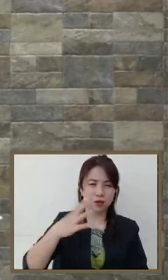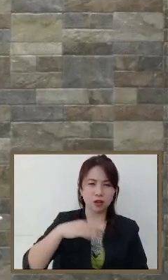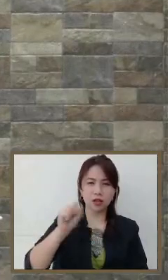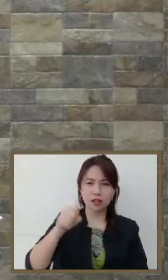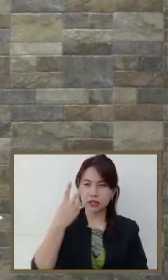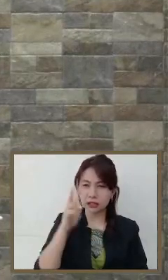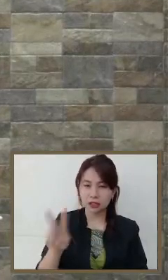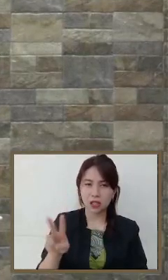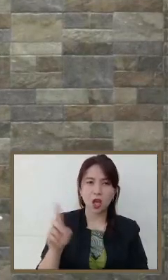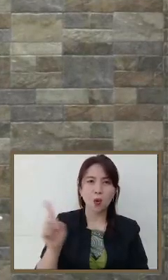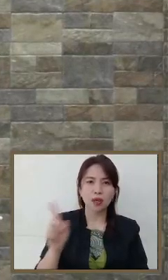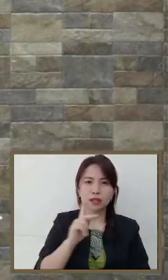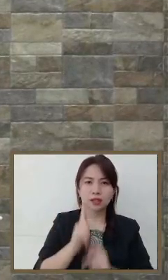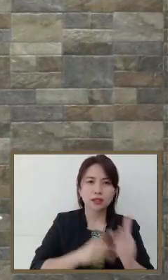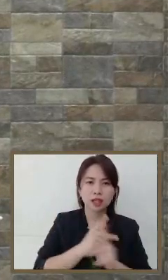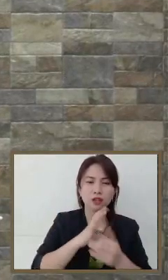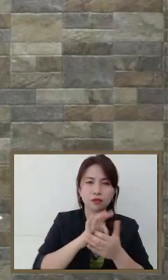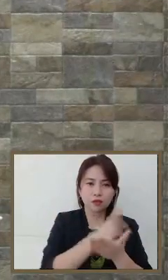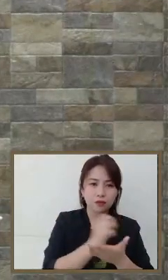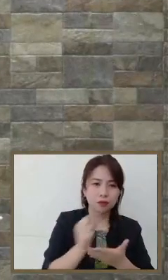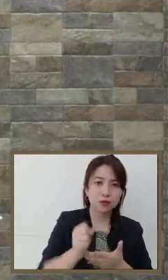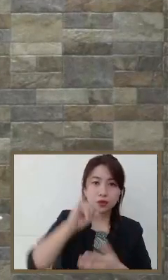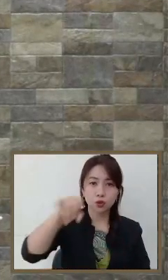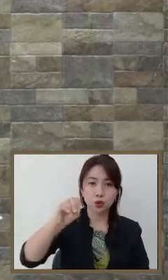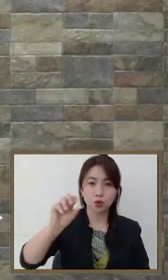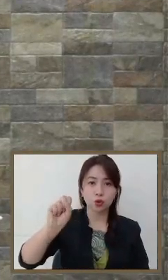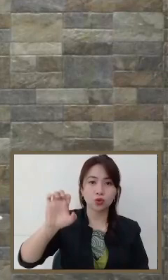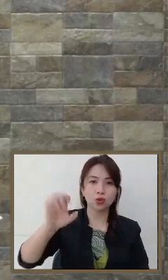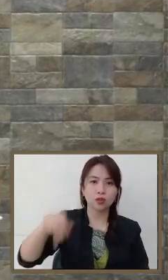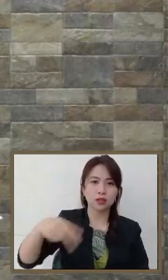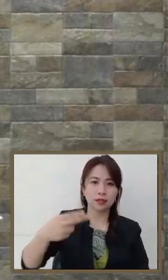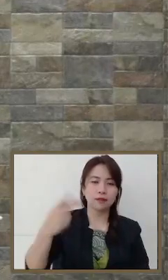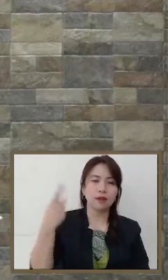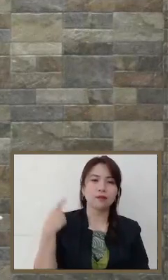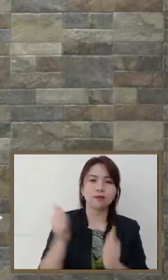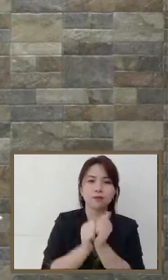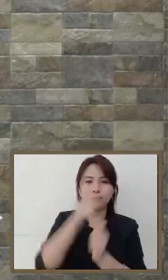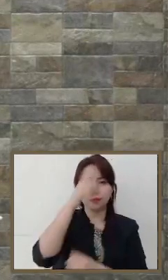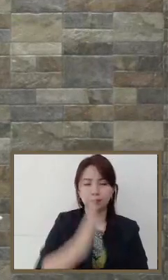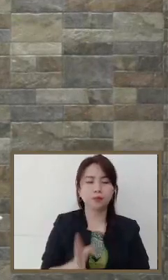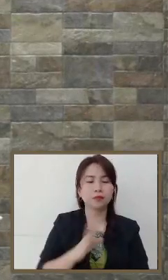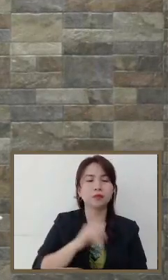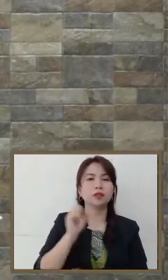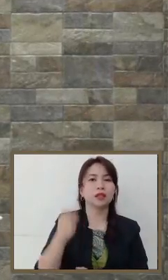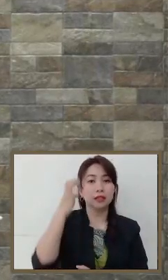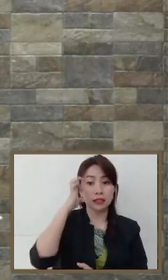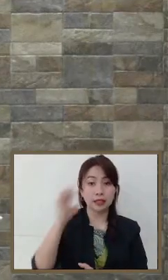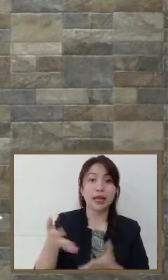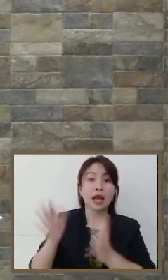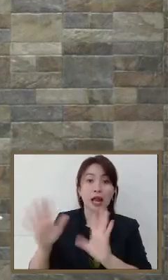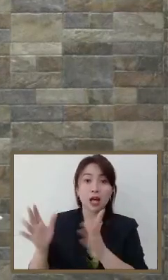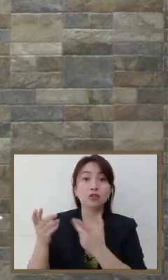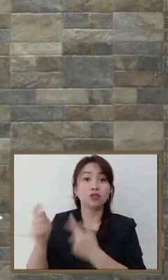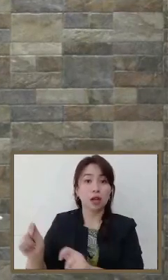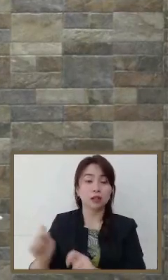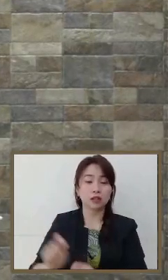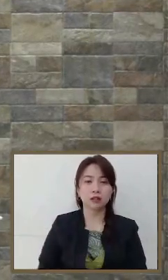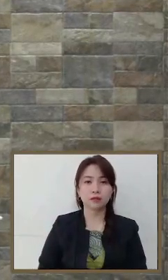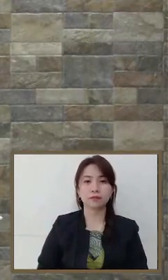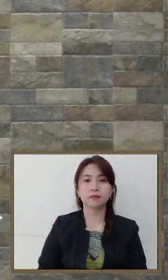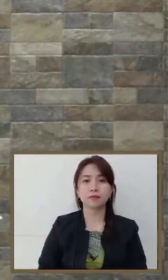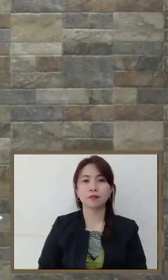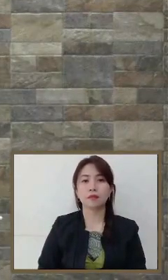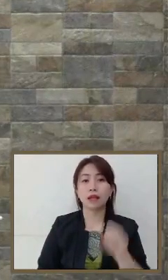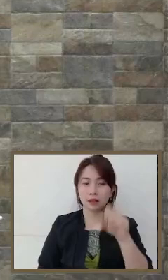kung ano ang relasyon ng Diyos kay Joseph at dumating sa punto pinagkatiwalaan niya could you imagine alam naman natin ang